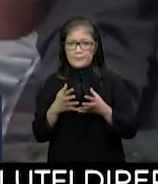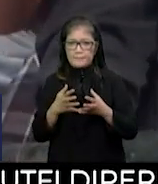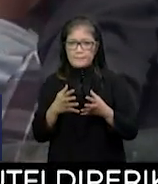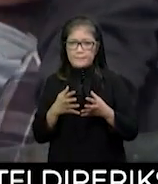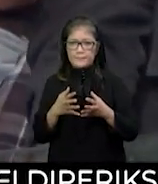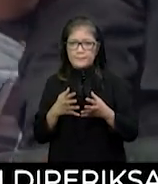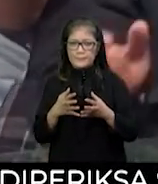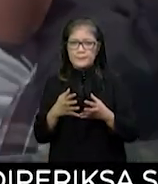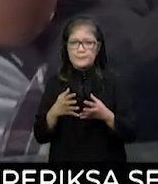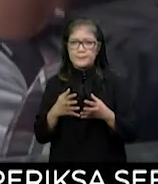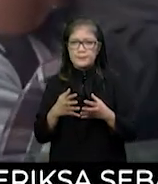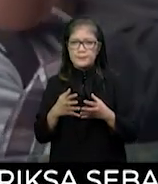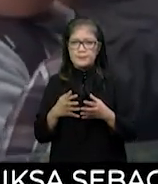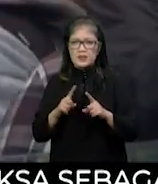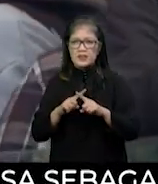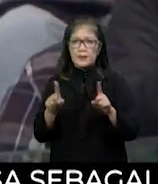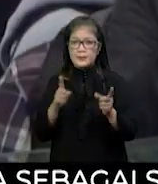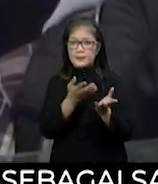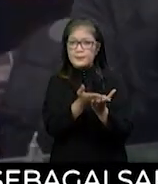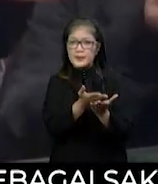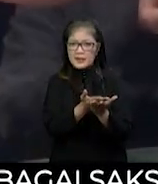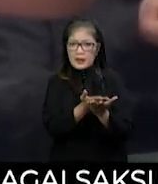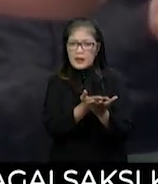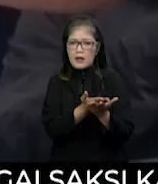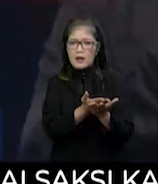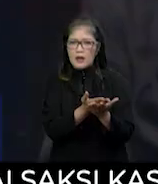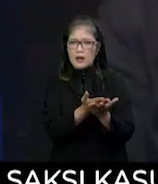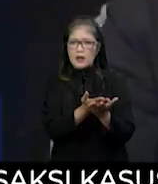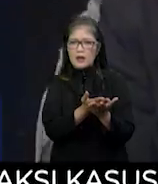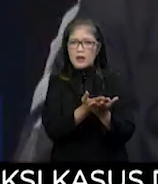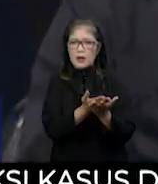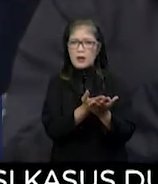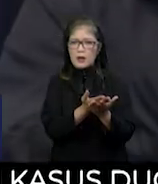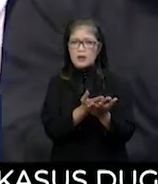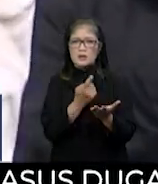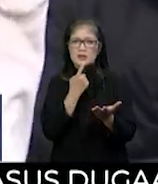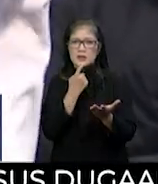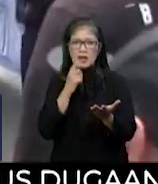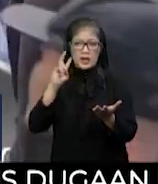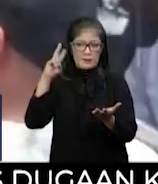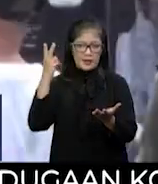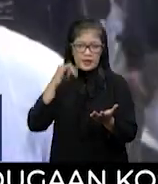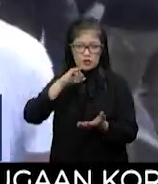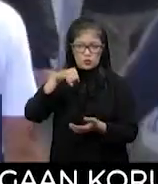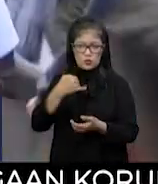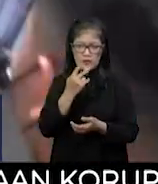Cuman benahi teknis apa yang telah terjadi di hari Jumat kemarin, oke?